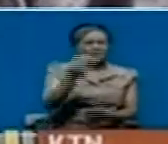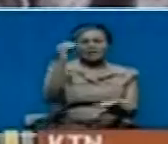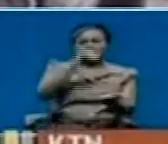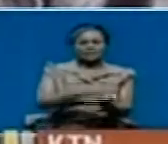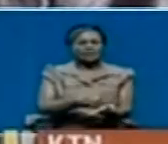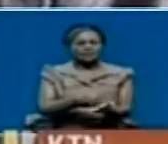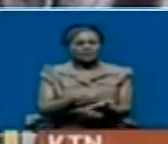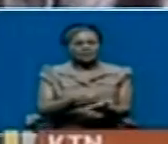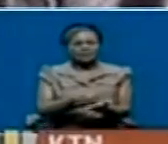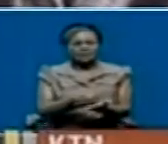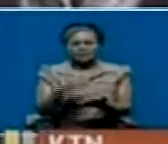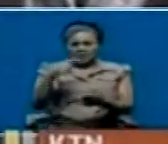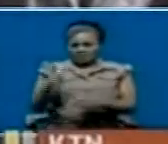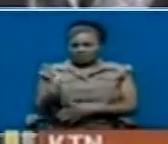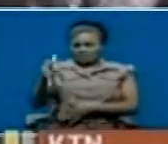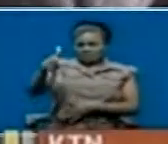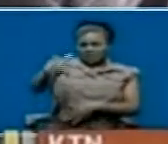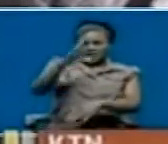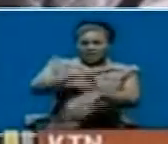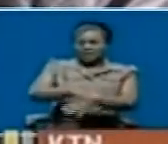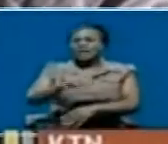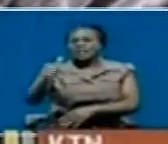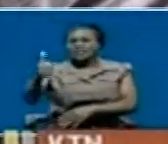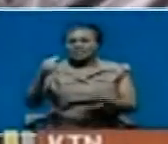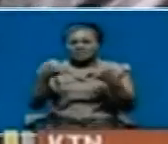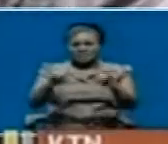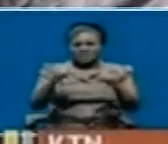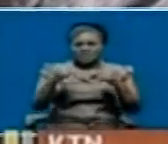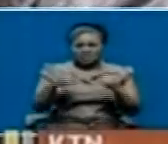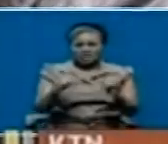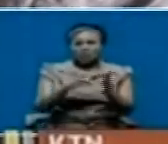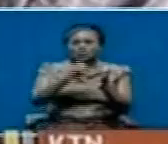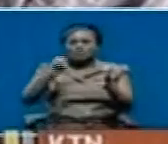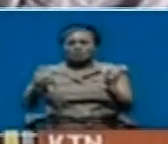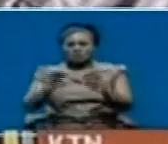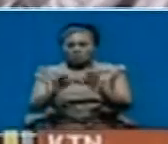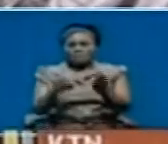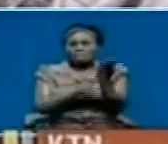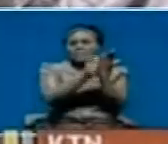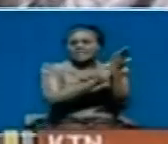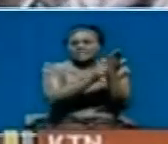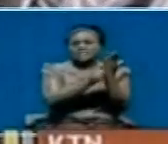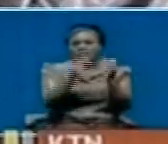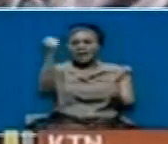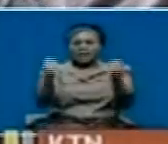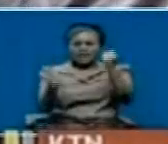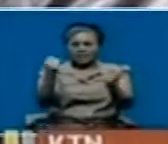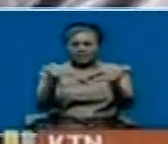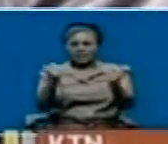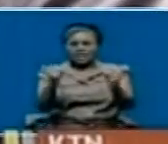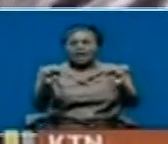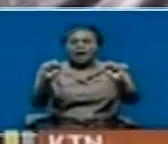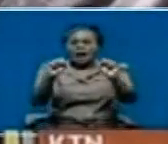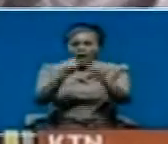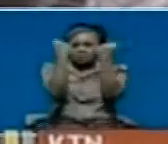Vila watu walikuwa wanachota mafuta, kuna wenye walikuwa wanajaribu kutoa petri ya gari. Then all of a sudden,